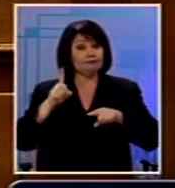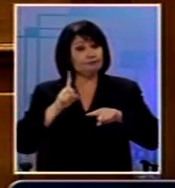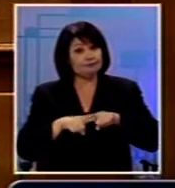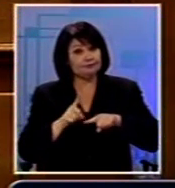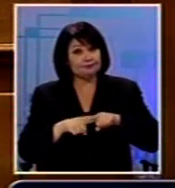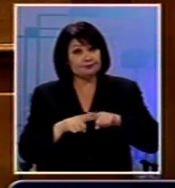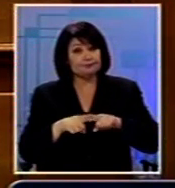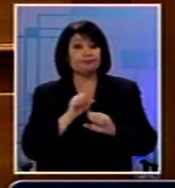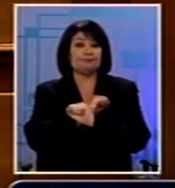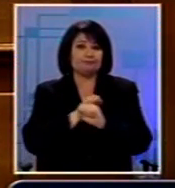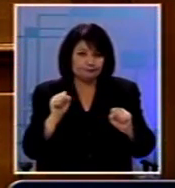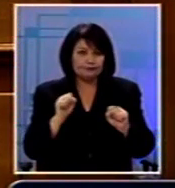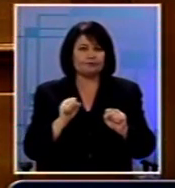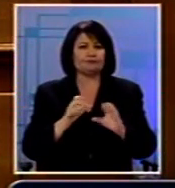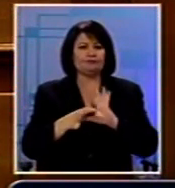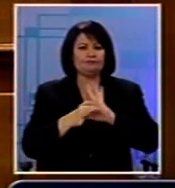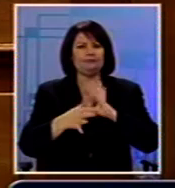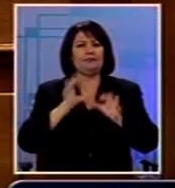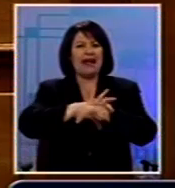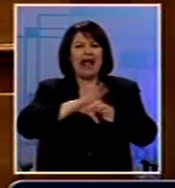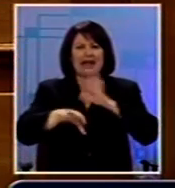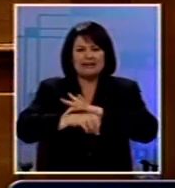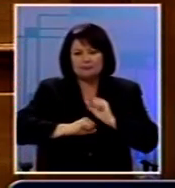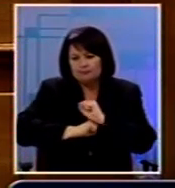μας σπάει τα δεσμά της και